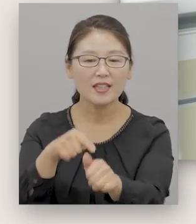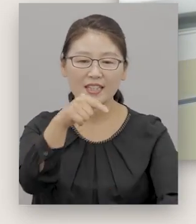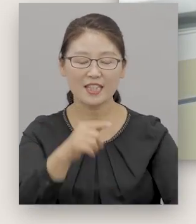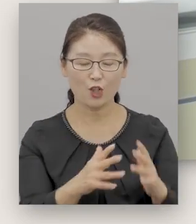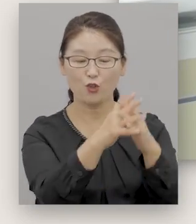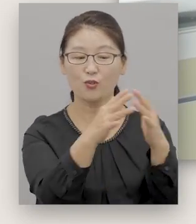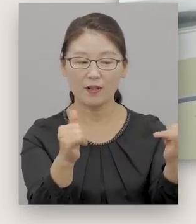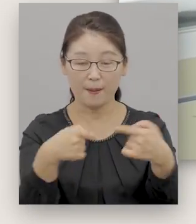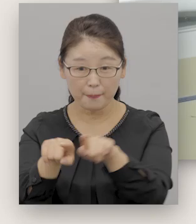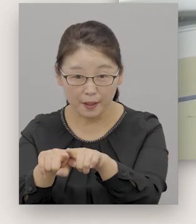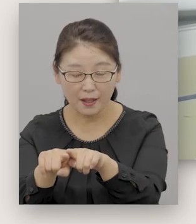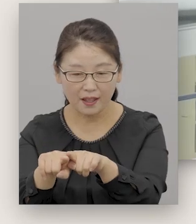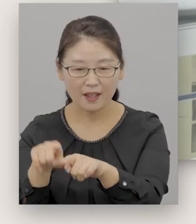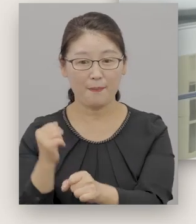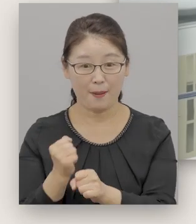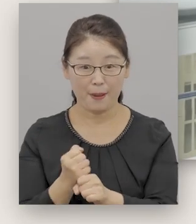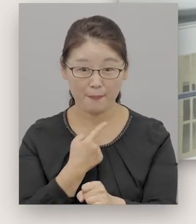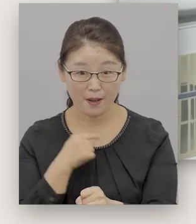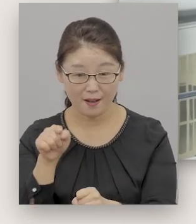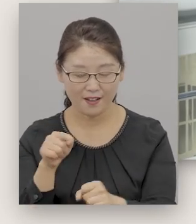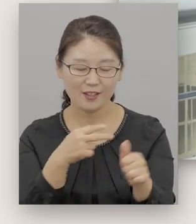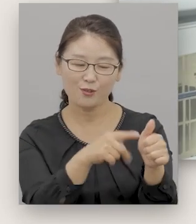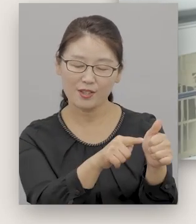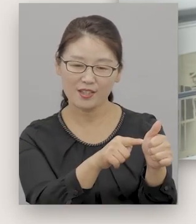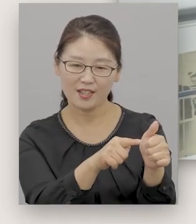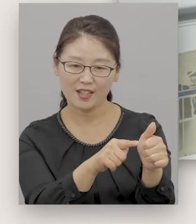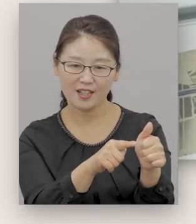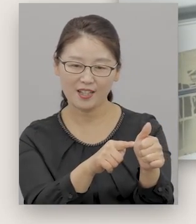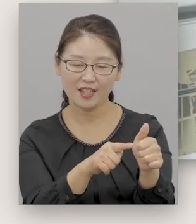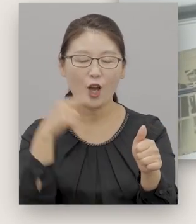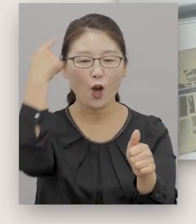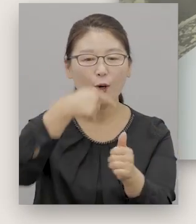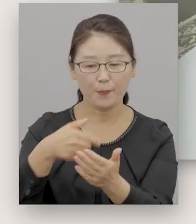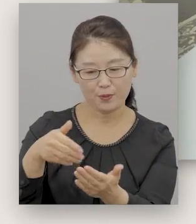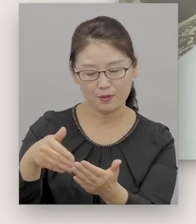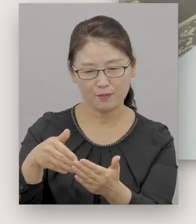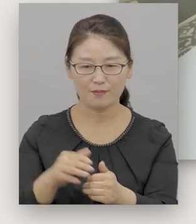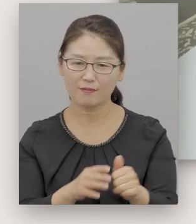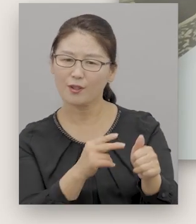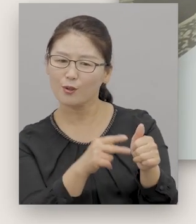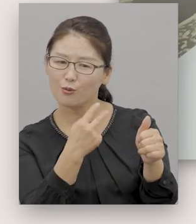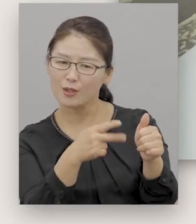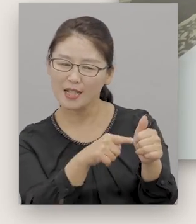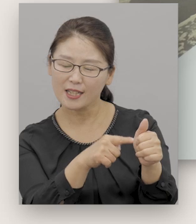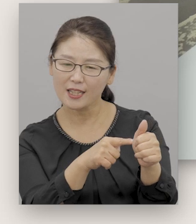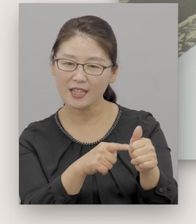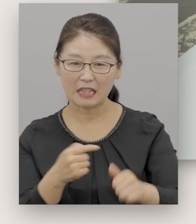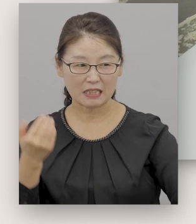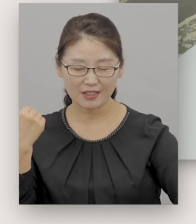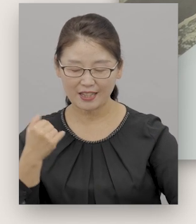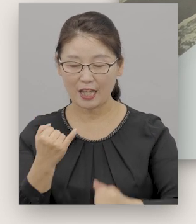같이 협동으로 만들게 된 하나의 뒷샹 스스로의 그런 초상화인데요. 뒷샹이 이제